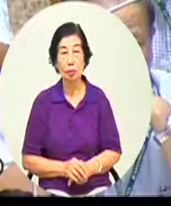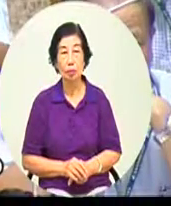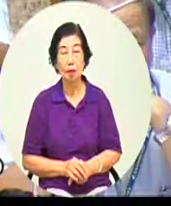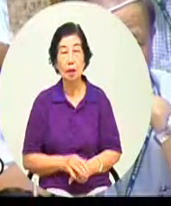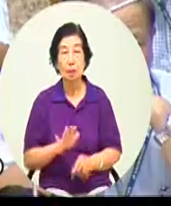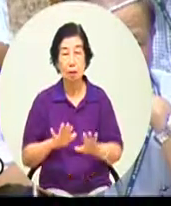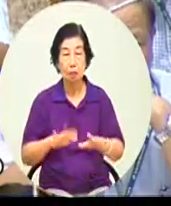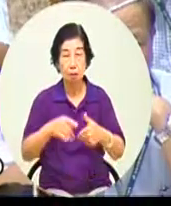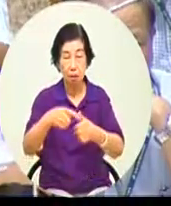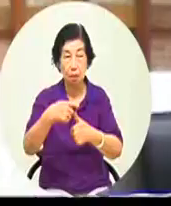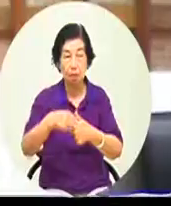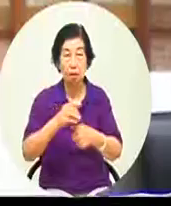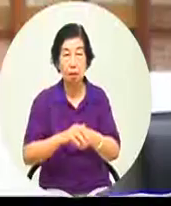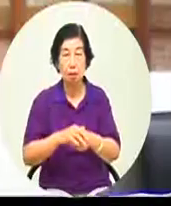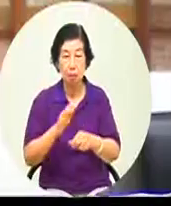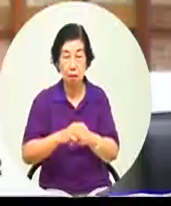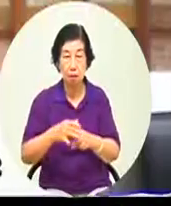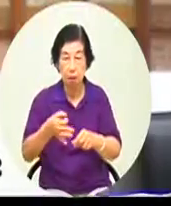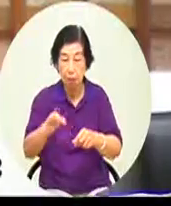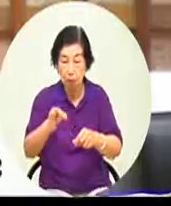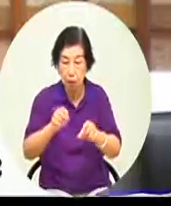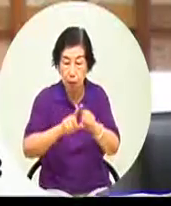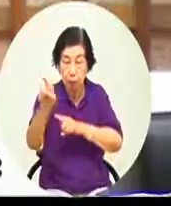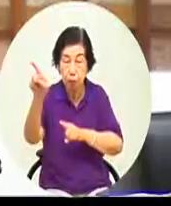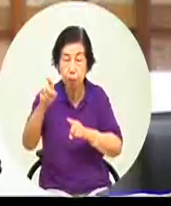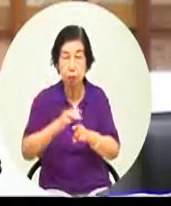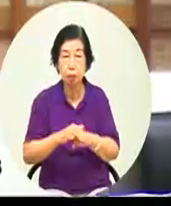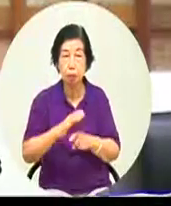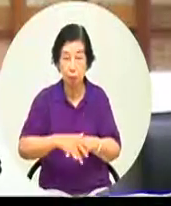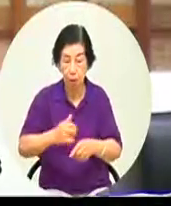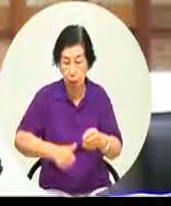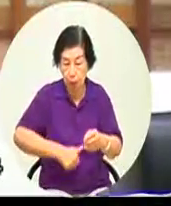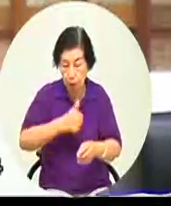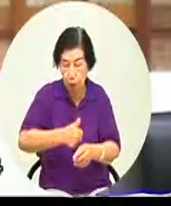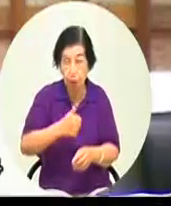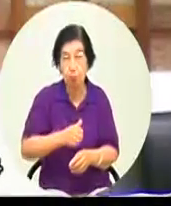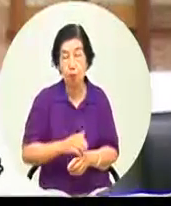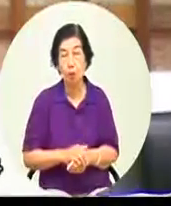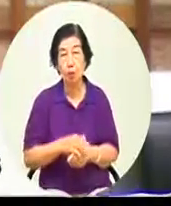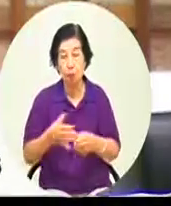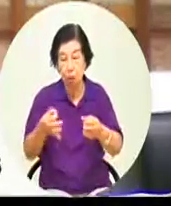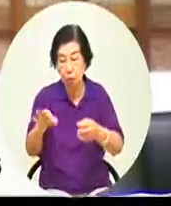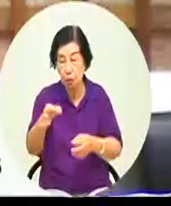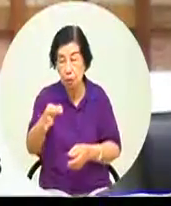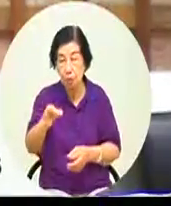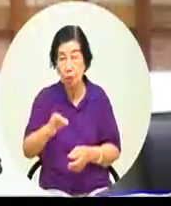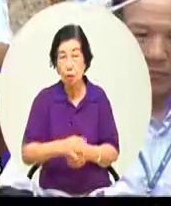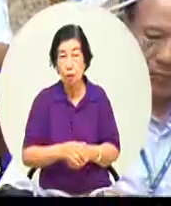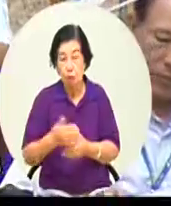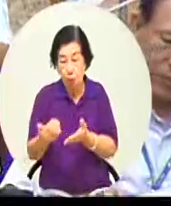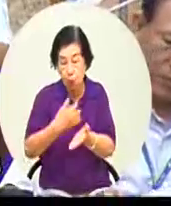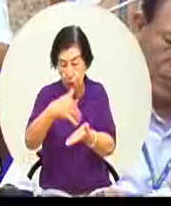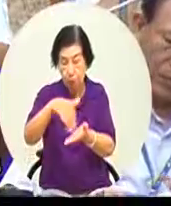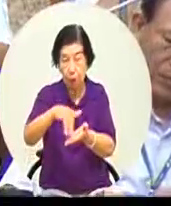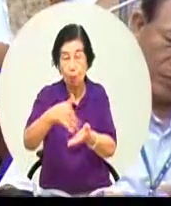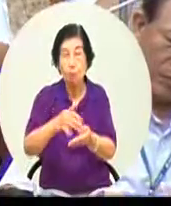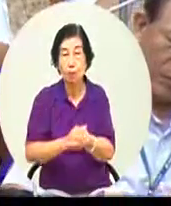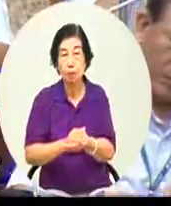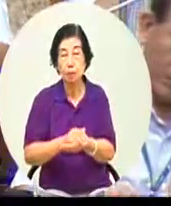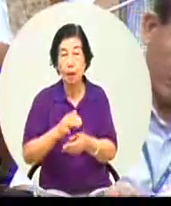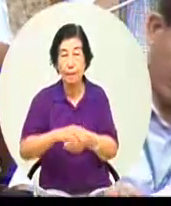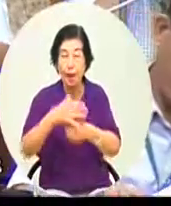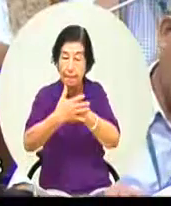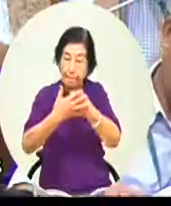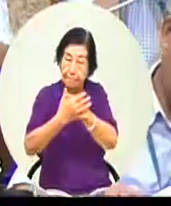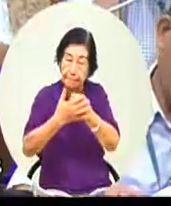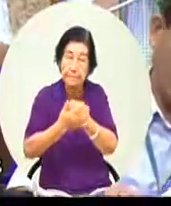的部分就是在这个差价上面， 对 你的预估跟你的实质的金额。 我们的预估部分都还是趋于保守了，就是说